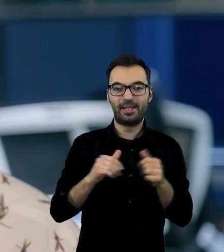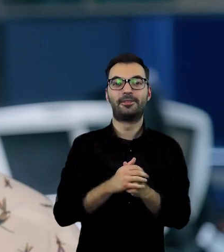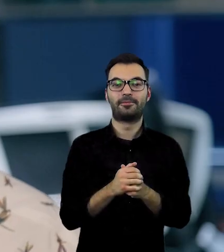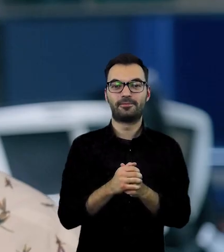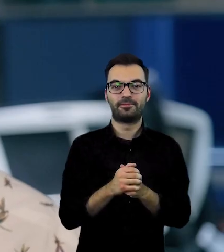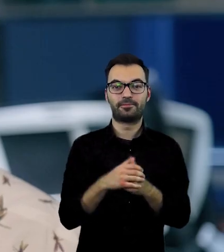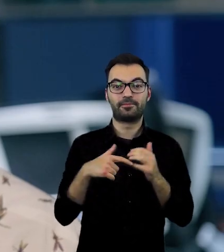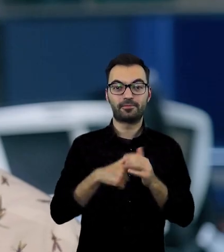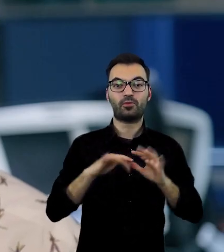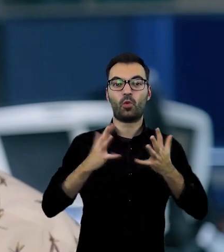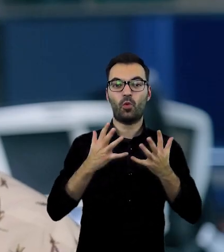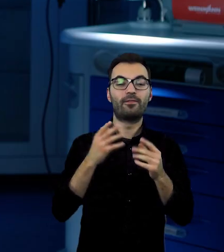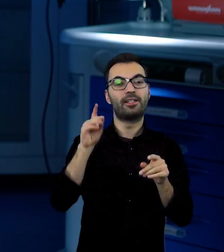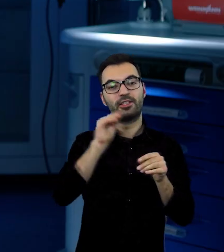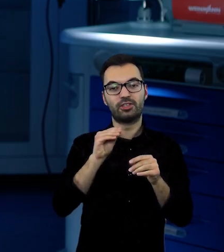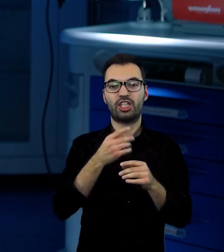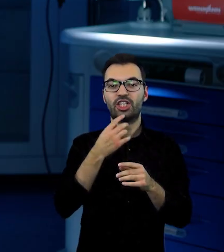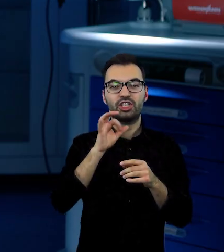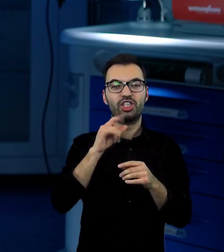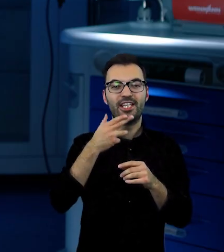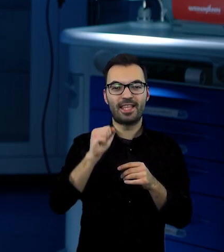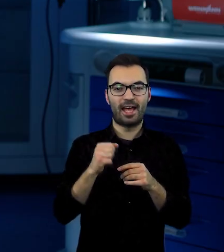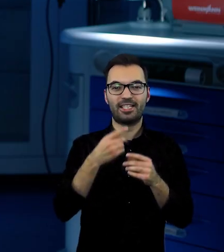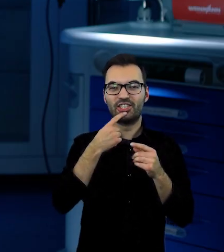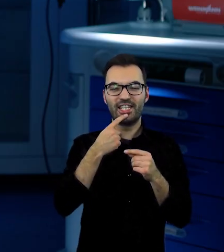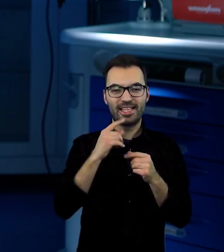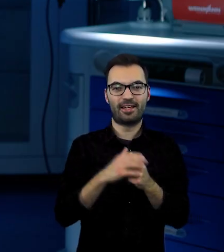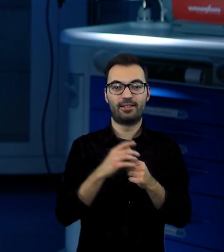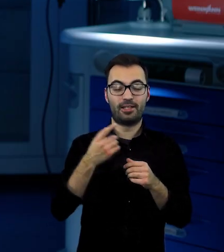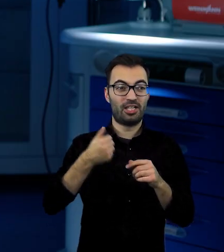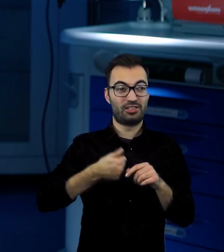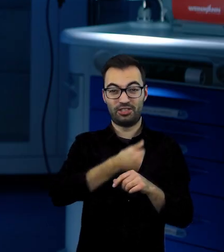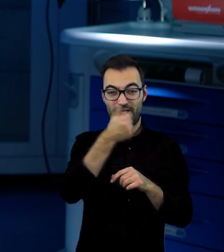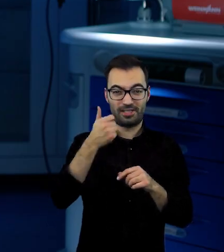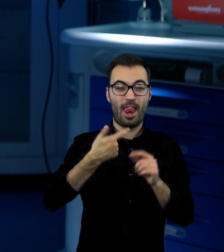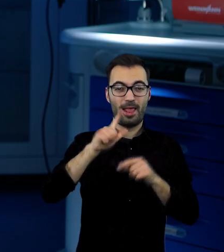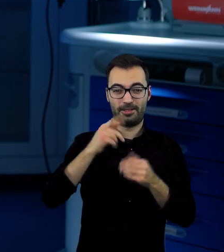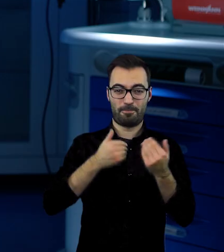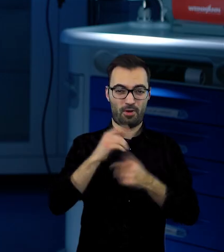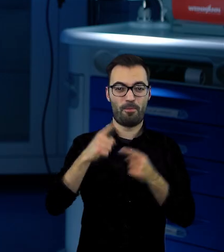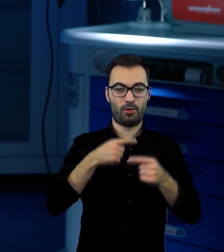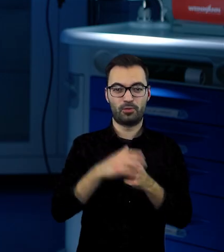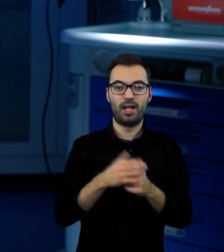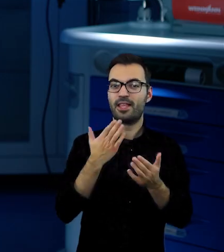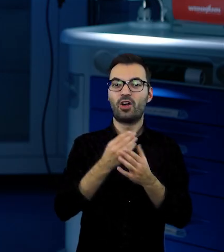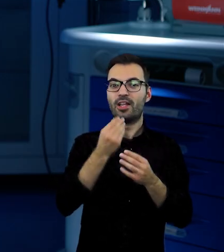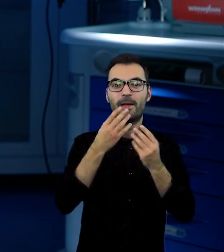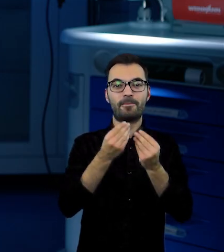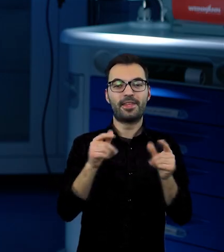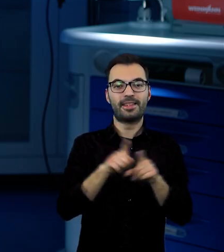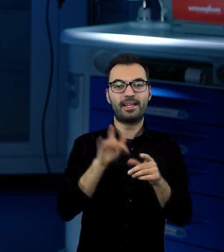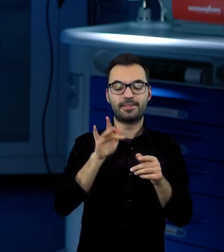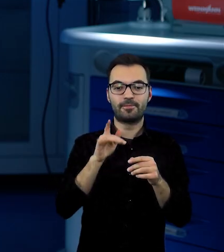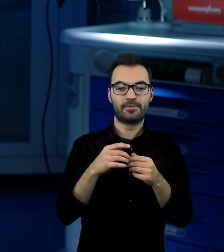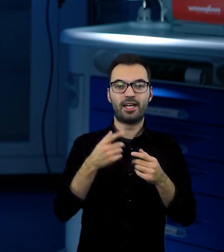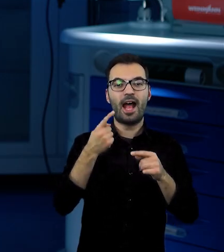niego coś przypominającego papkę. Rozdrabnianie pokarmu ułatwia nam ślina. W ciągu doby produkujemy jej ponad litr.